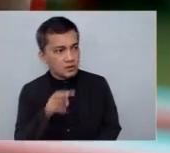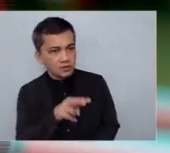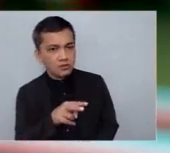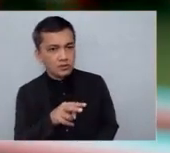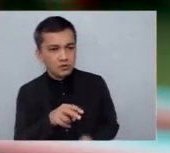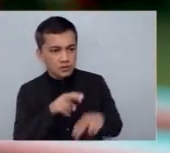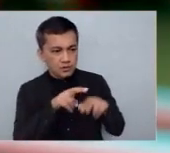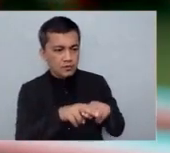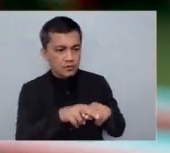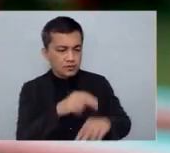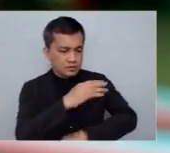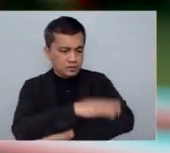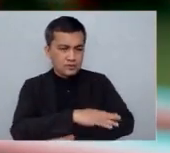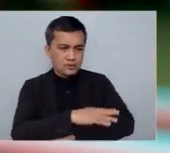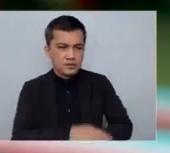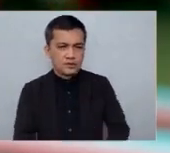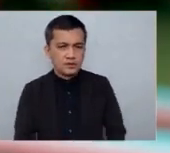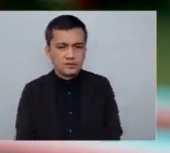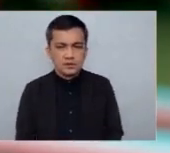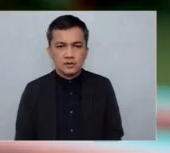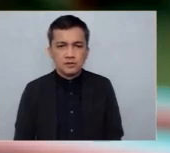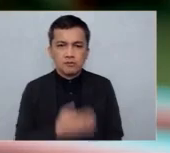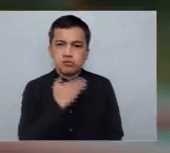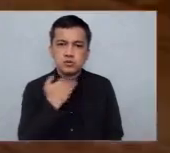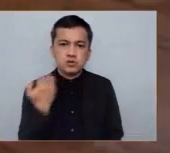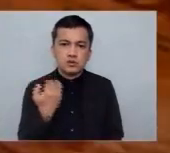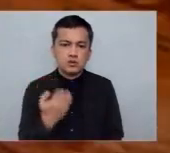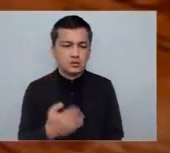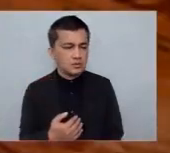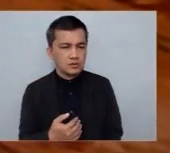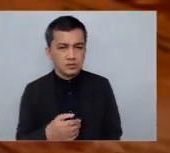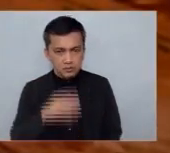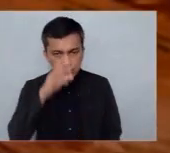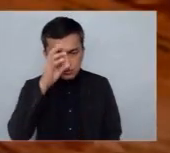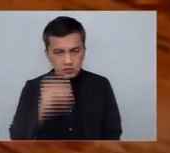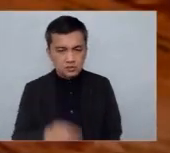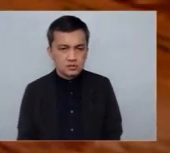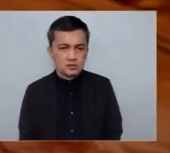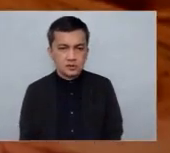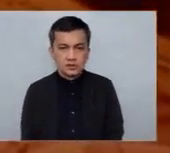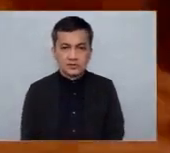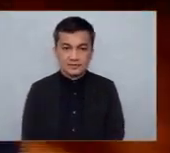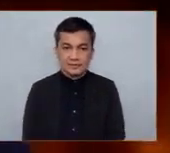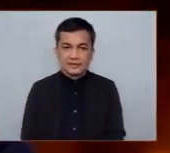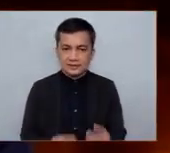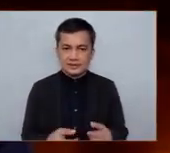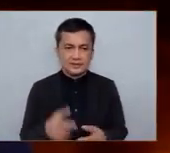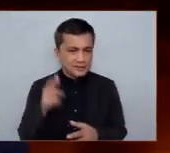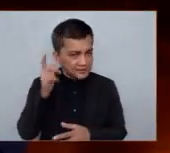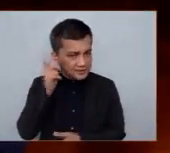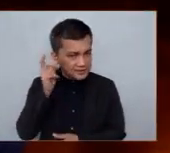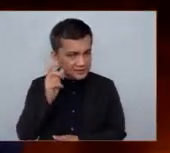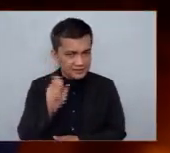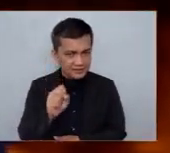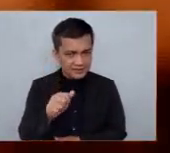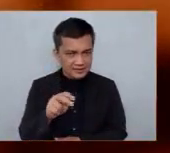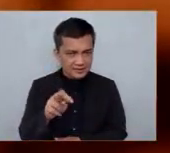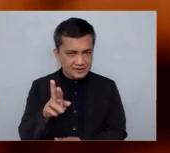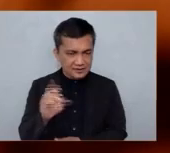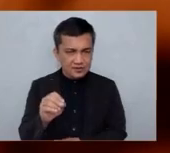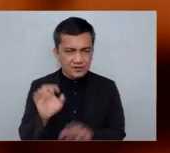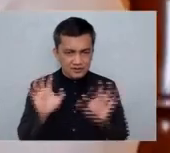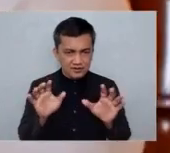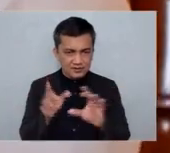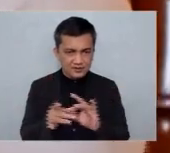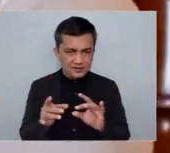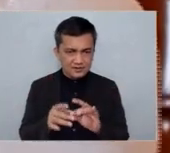doon sa lamisa. Walang ulo, nakabarong, lalaki. Ngayong narinig ni Sandro ang horror story sa palasyo,